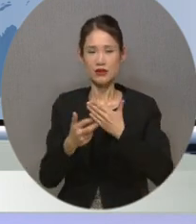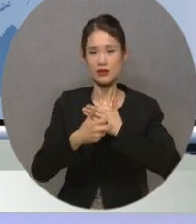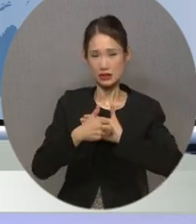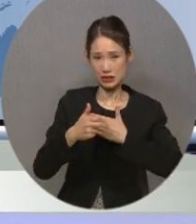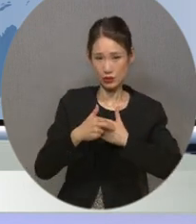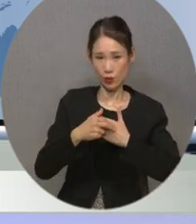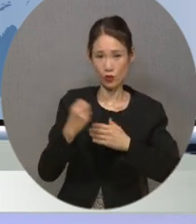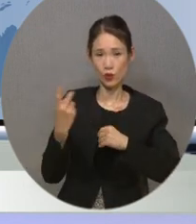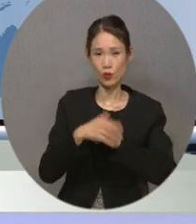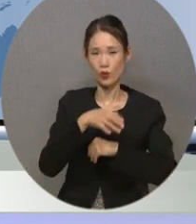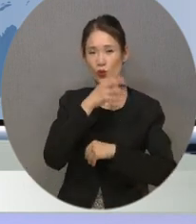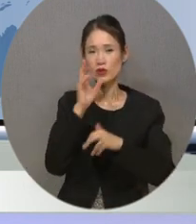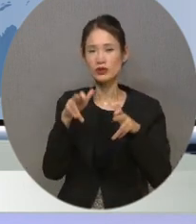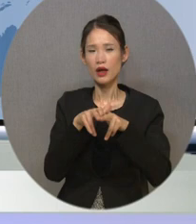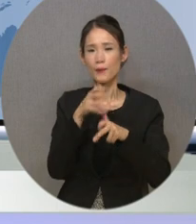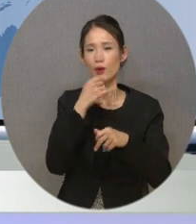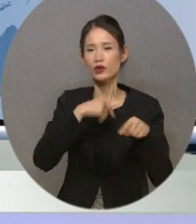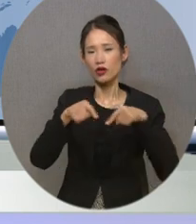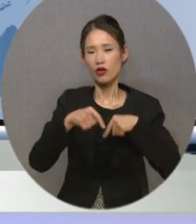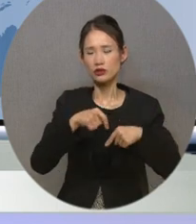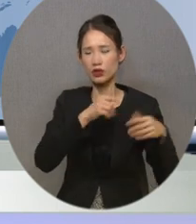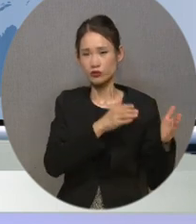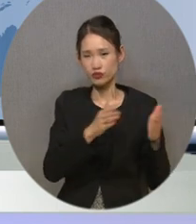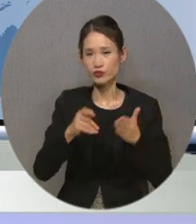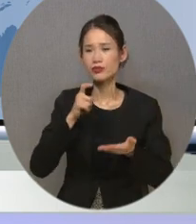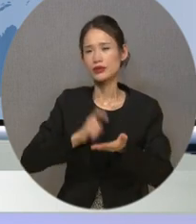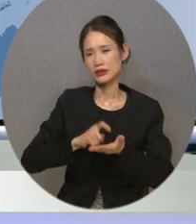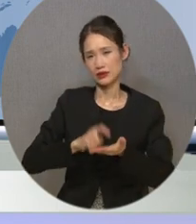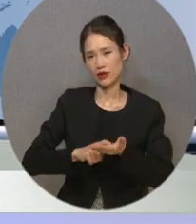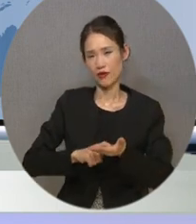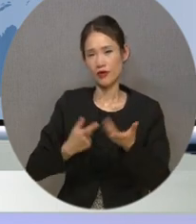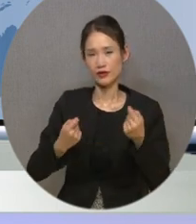고령의 장애인 복지정책 마련 또한 시급해 보입니다.